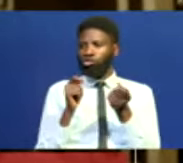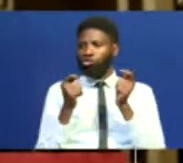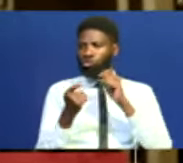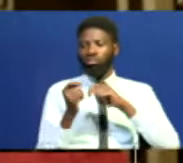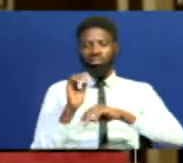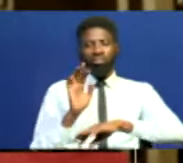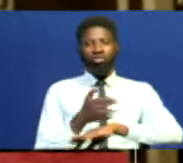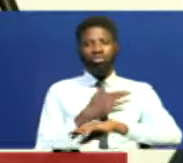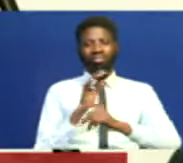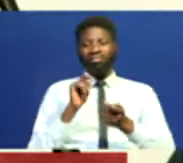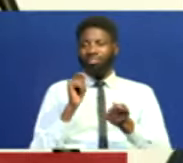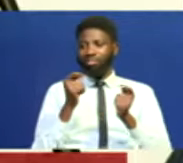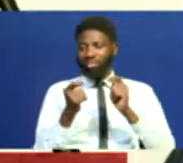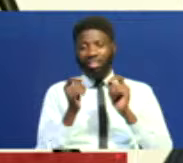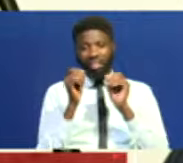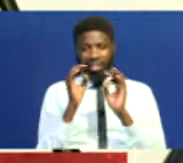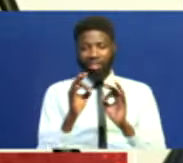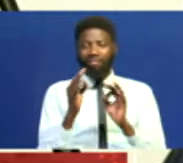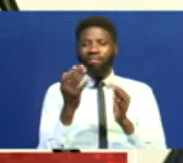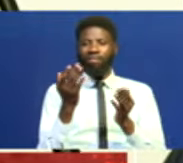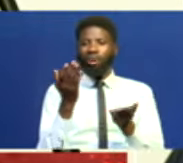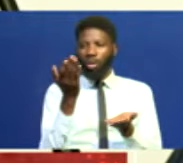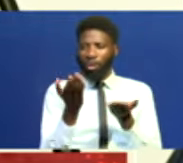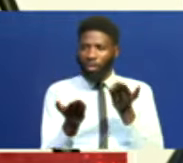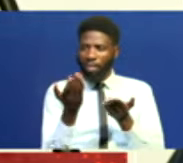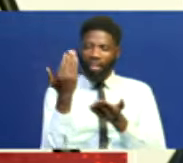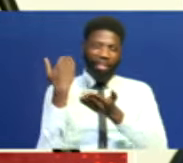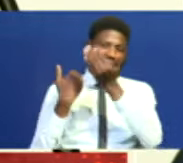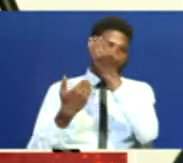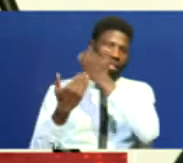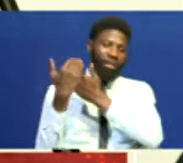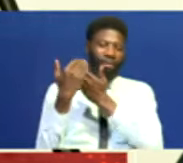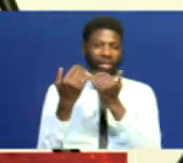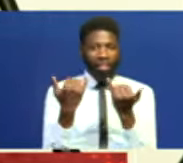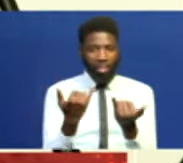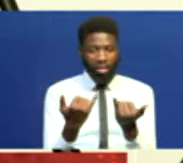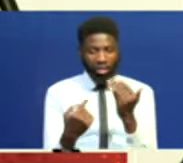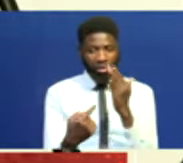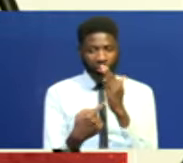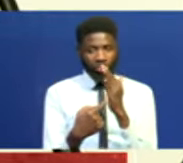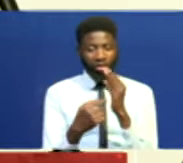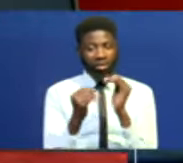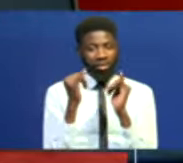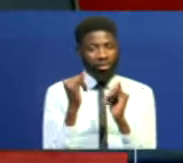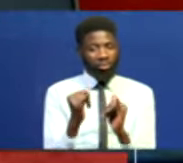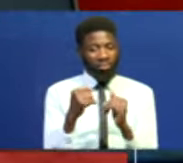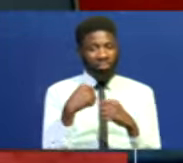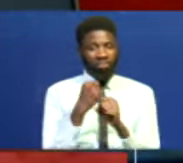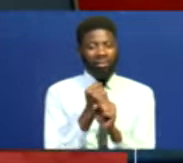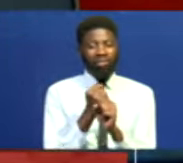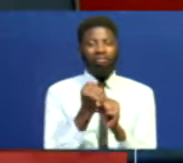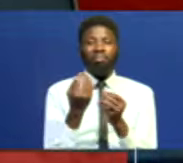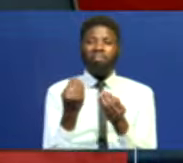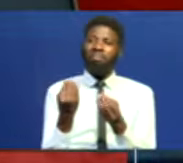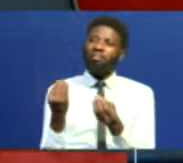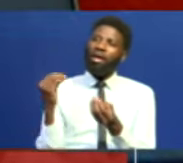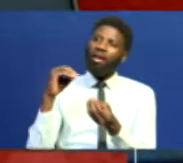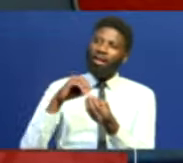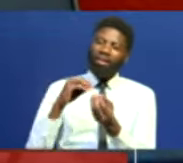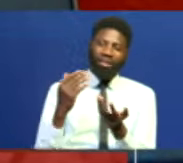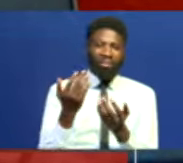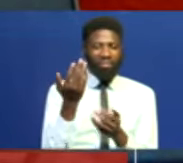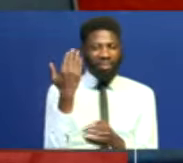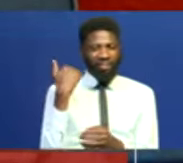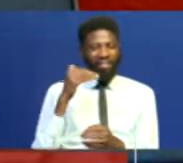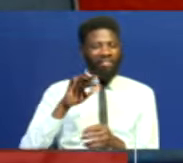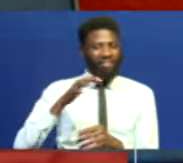imebadilika. Sasa ukilinganisha nile muziki ya zamani na ya kisasa, hiyo unapata technology inafanya inakuwa rich. Na zamani ilikuwa unapata iko